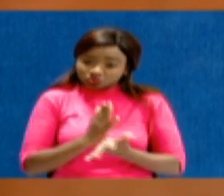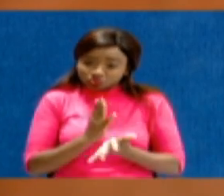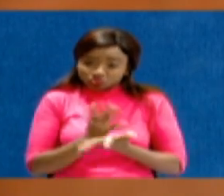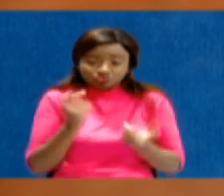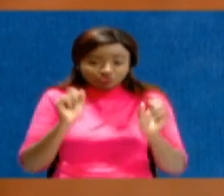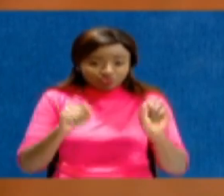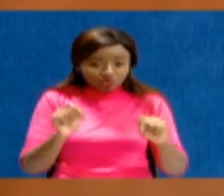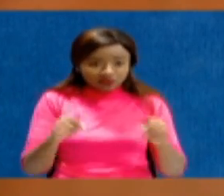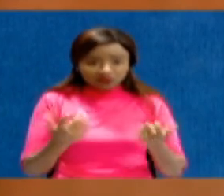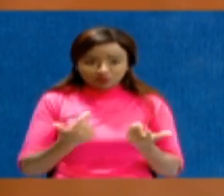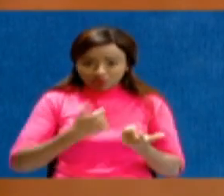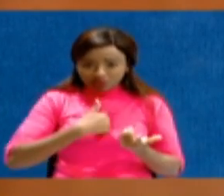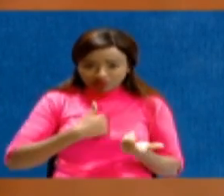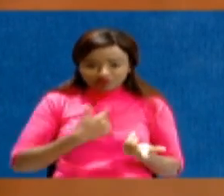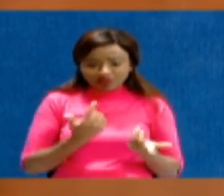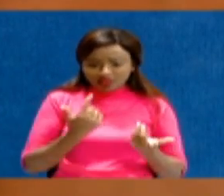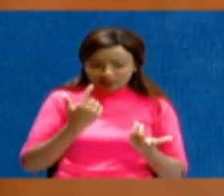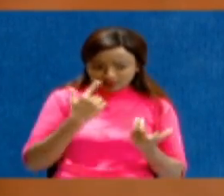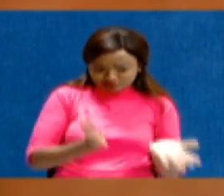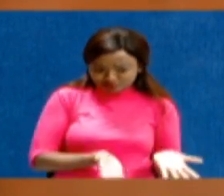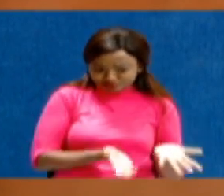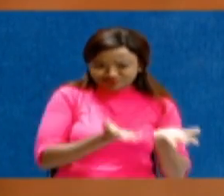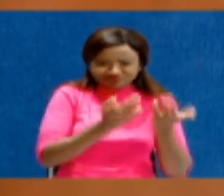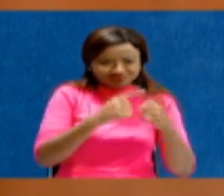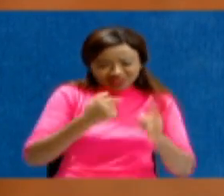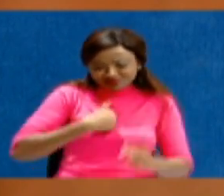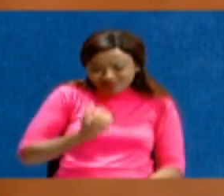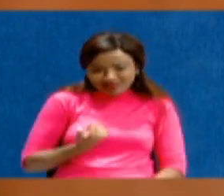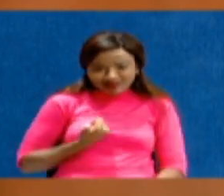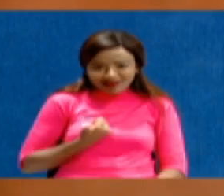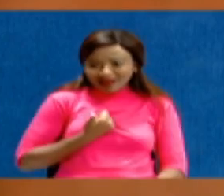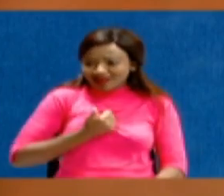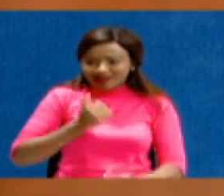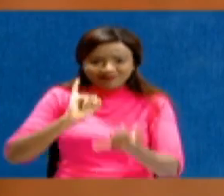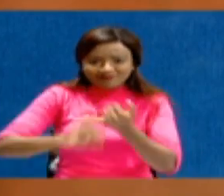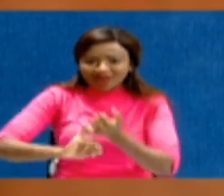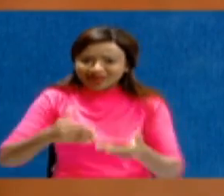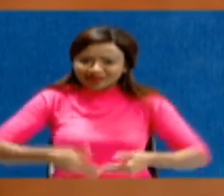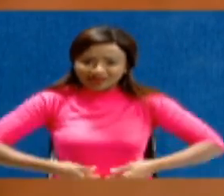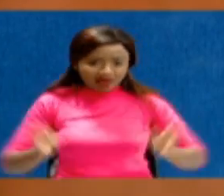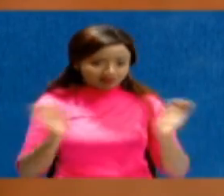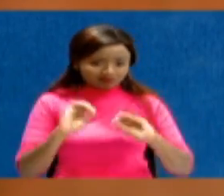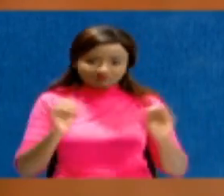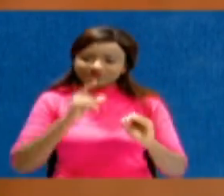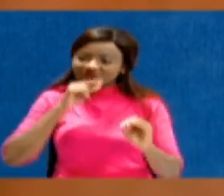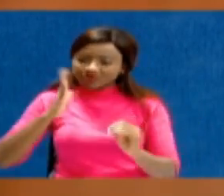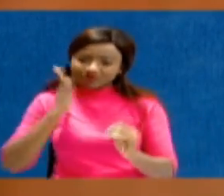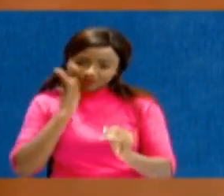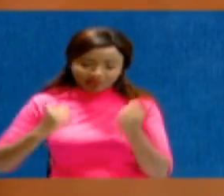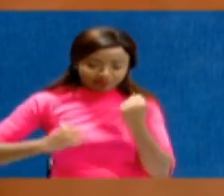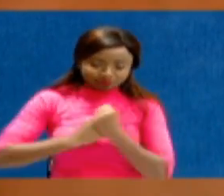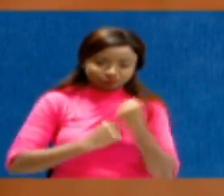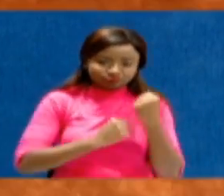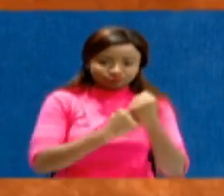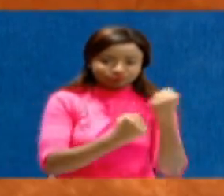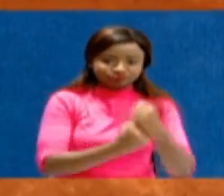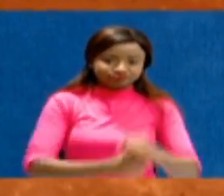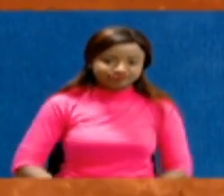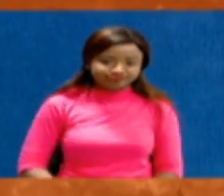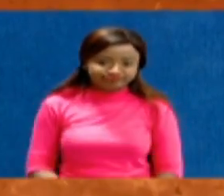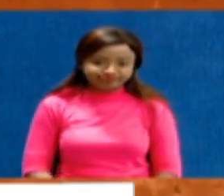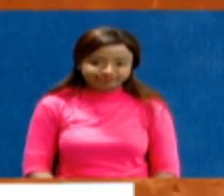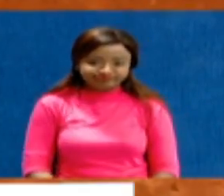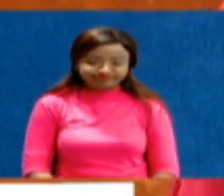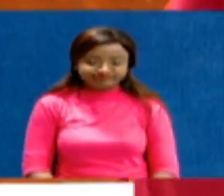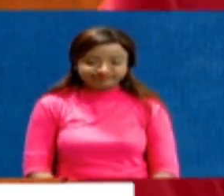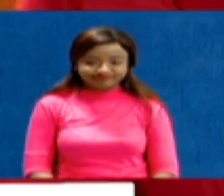umeonaka at that age. But some parents give in, but my mom never give in to that.